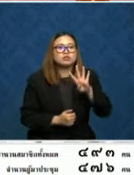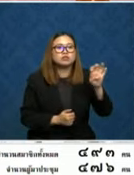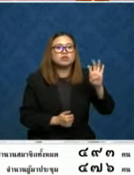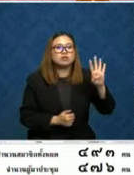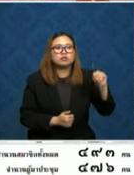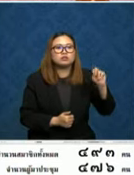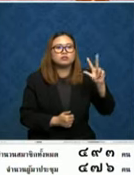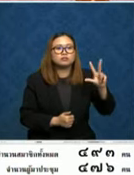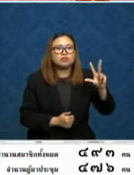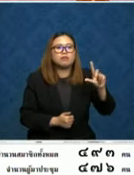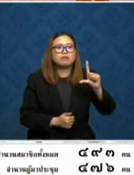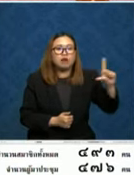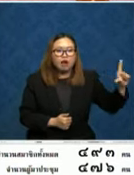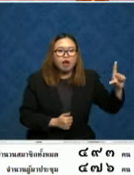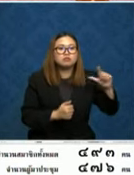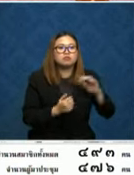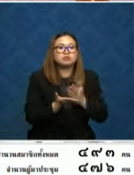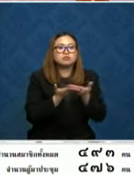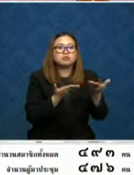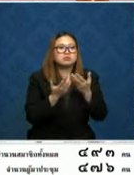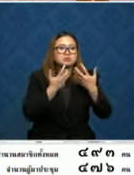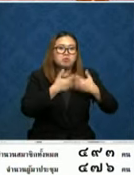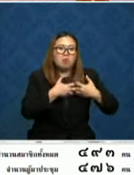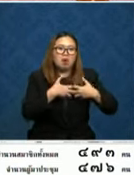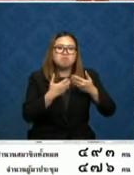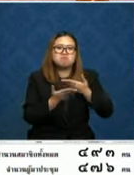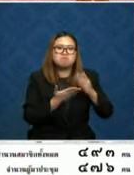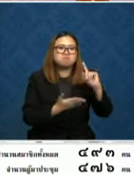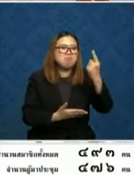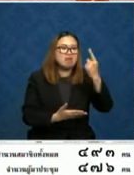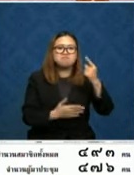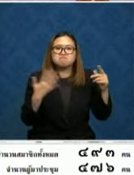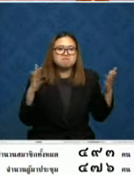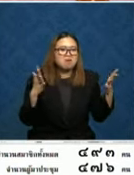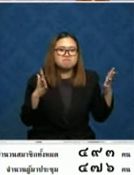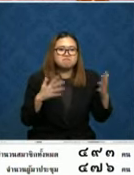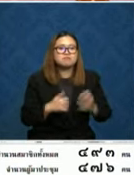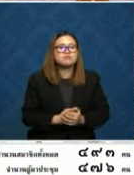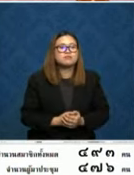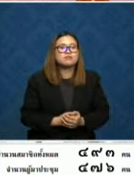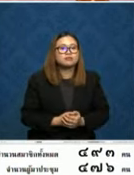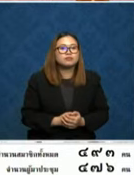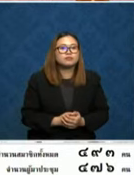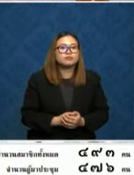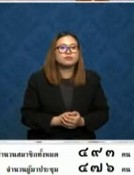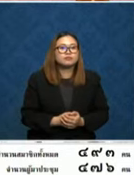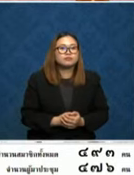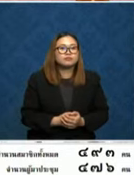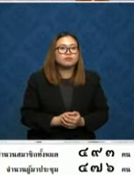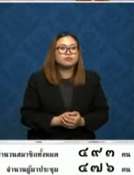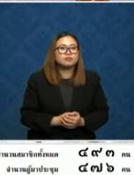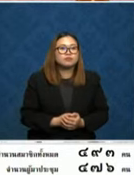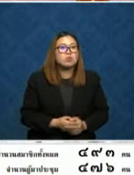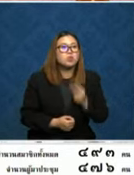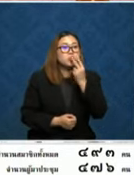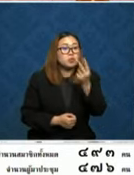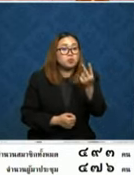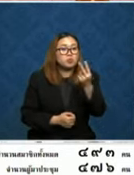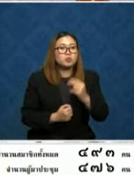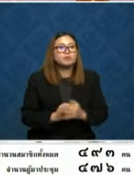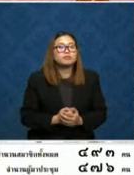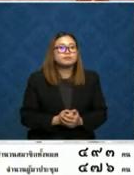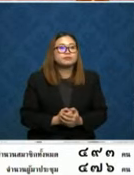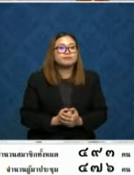ไม่มีการซื้อเครื่องใหม่นะครับซึ่งก็อาจจะไม่ตอบสนองกับปัญหาที่เกิดขึ้นนะครับเช่นหน้าถัดไปนะครับเราจะเห็นถ้าเผื่อพูดถึงกรมศุลมีอะไรบ้